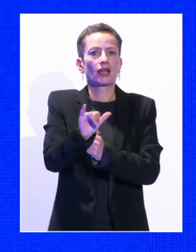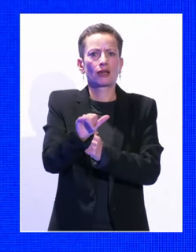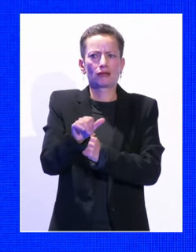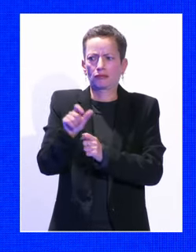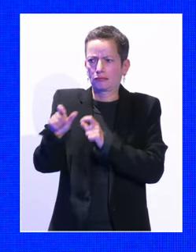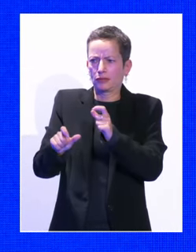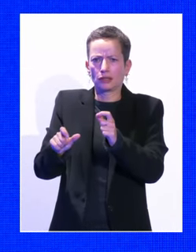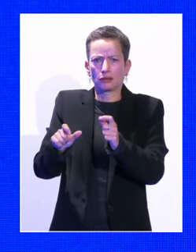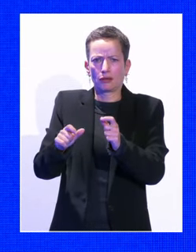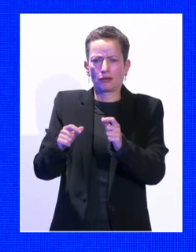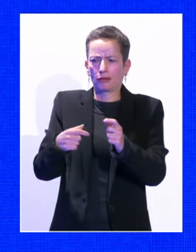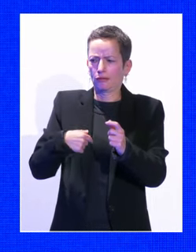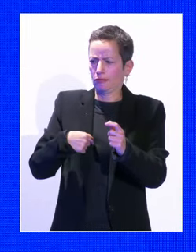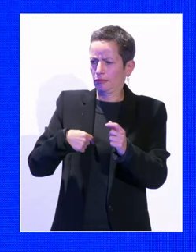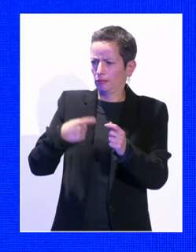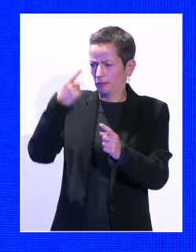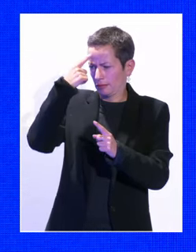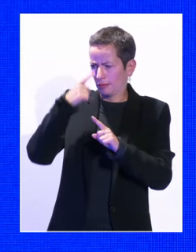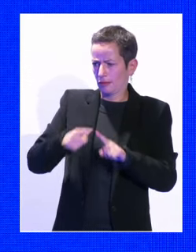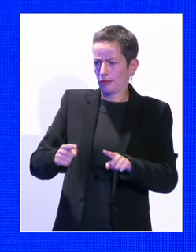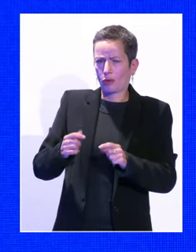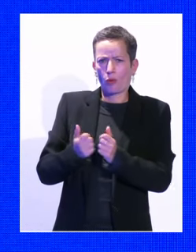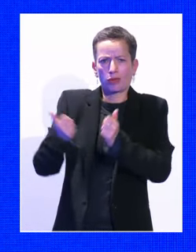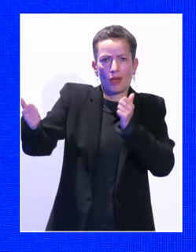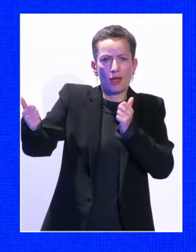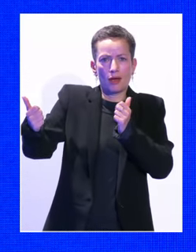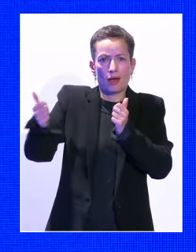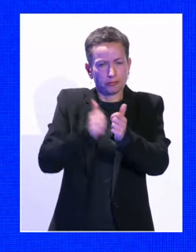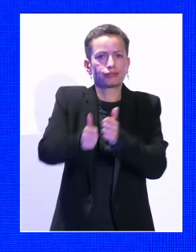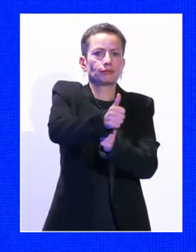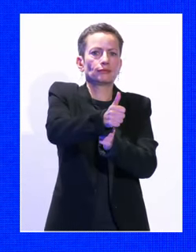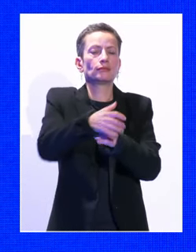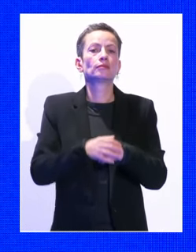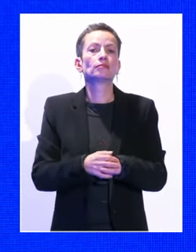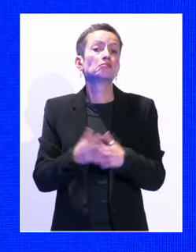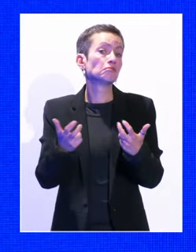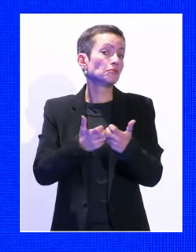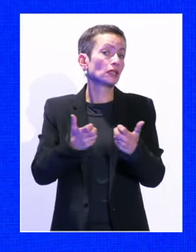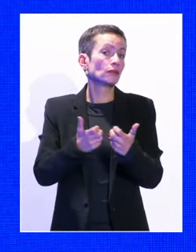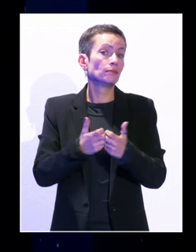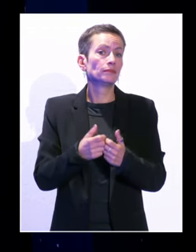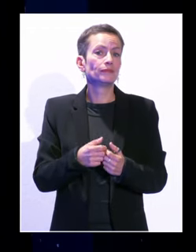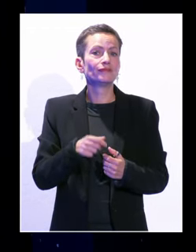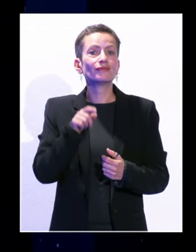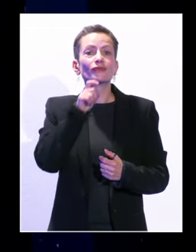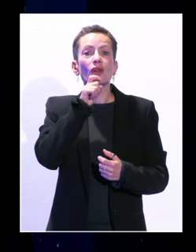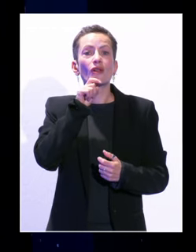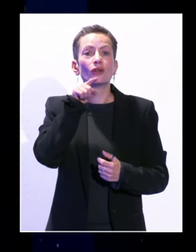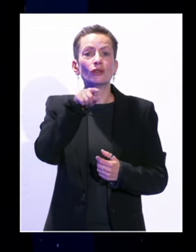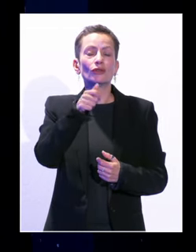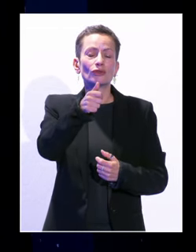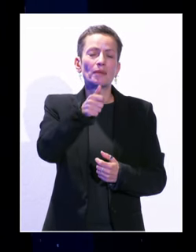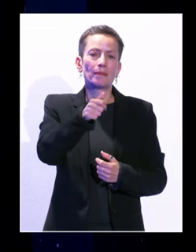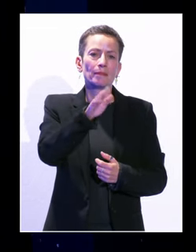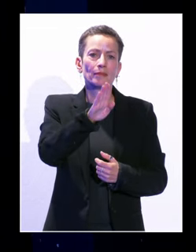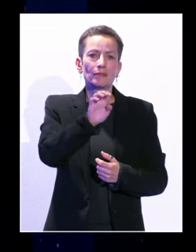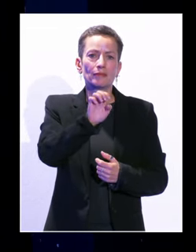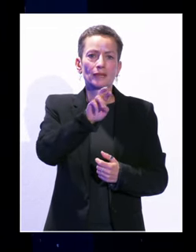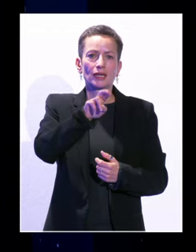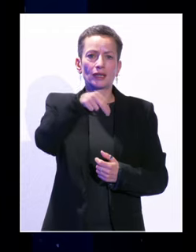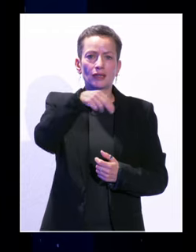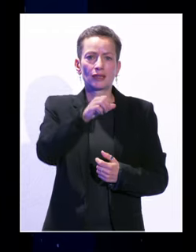Par exemple, ça a été dit par toi, Bernard Cazeneuve,